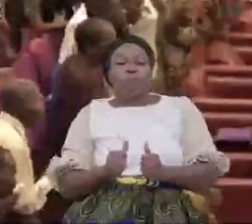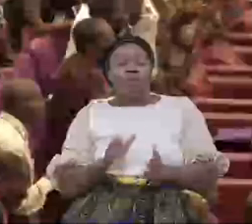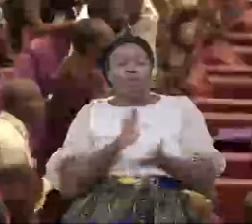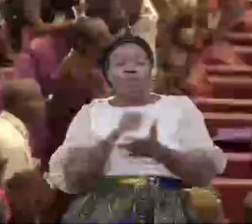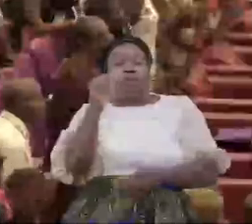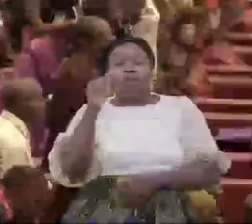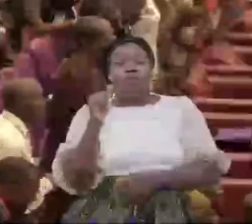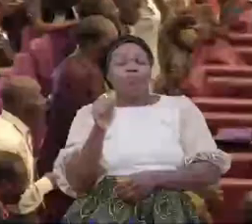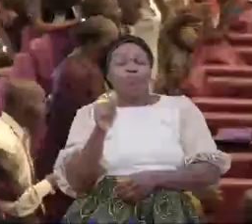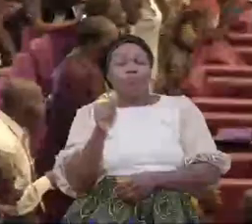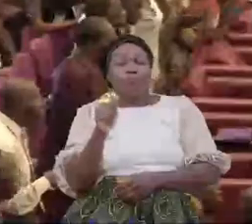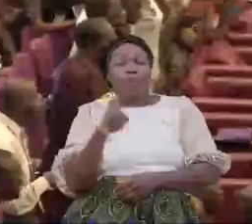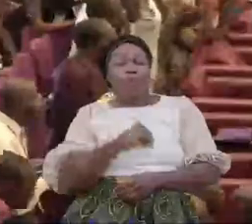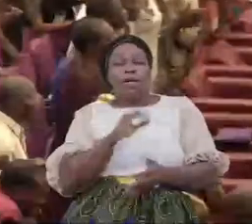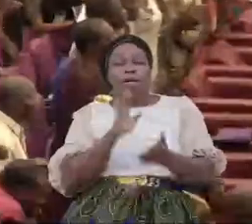crois.